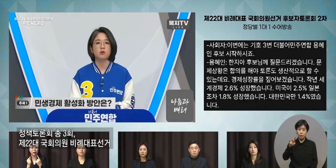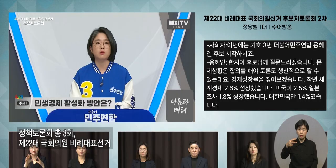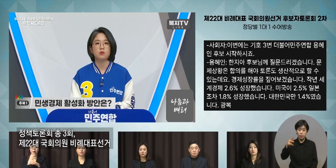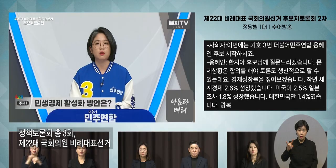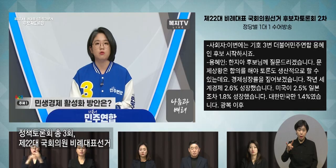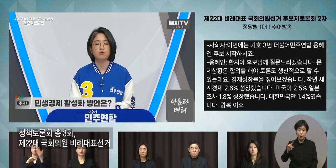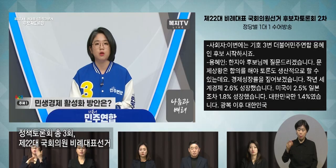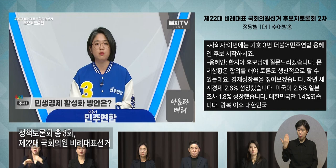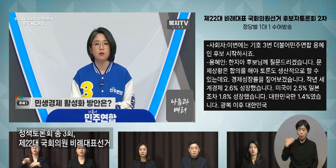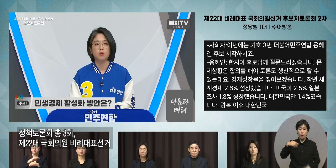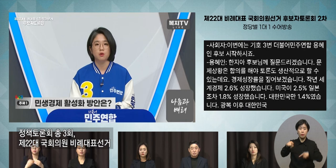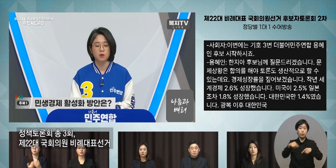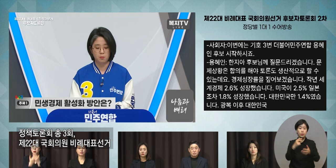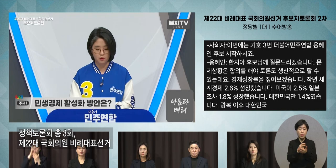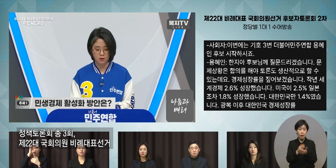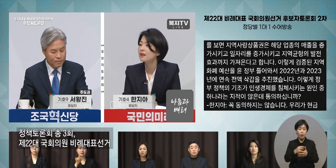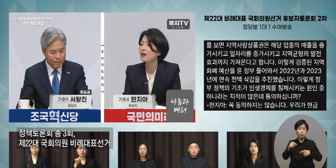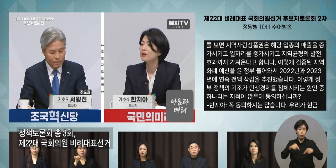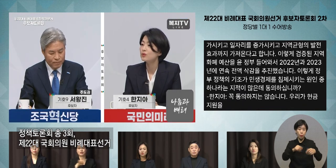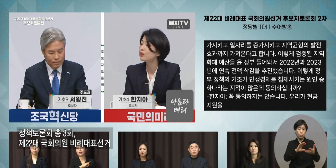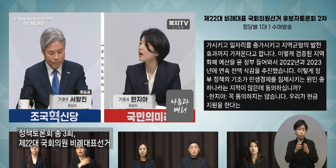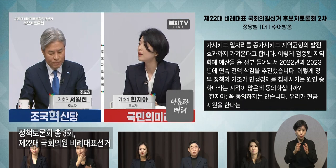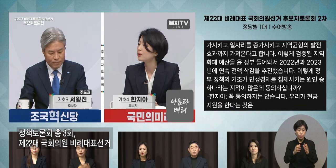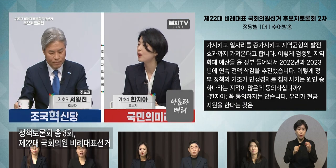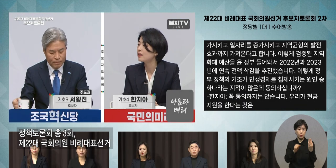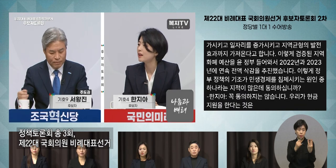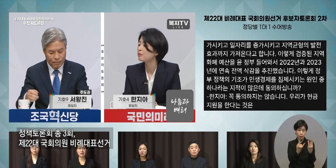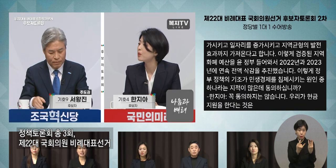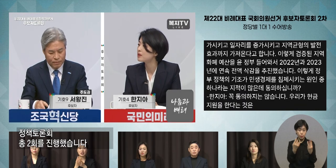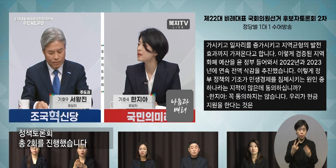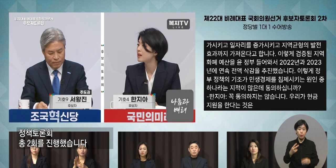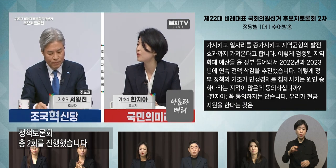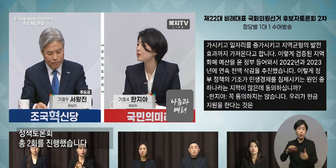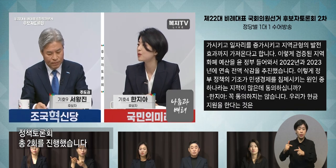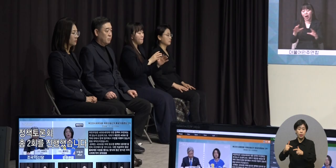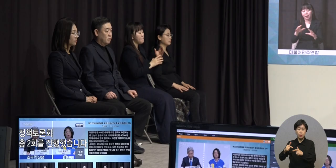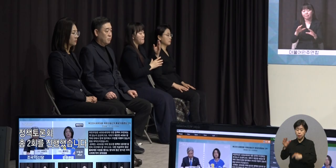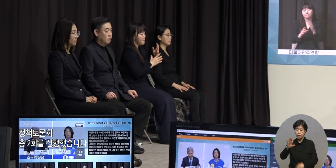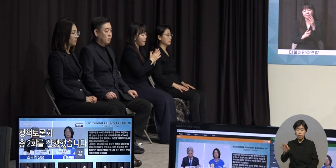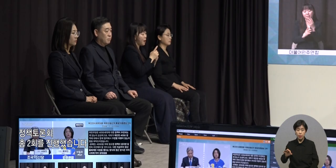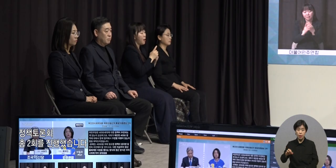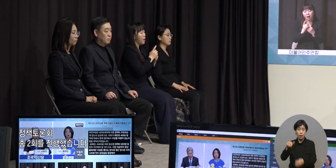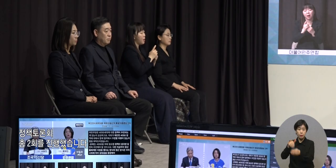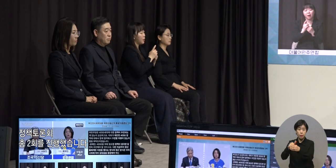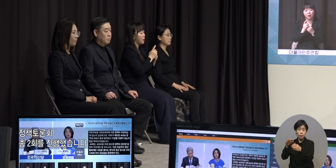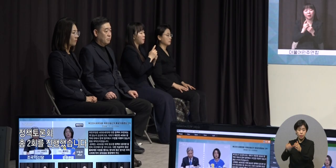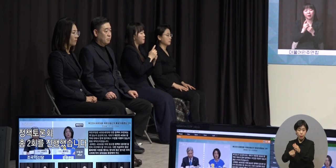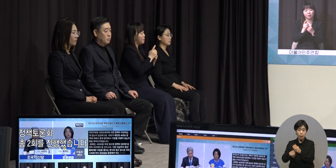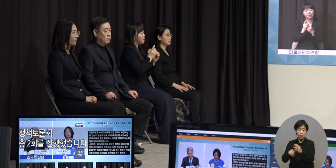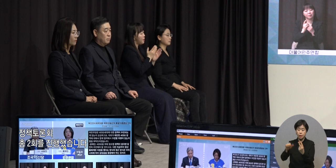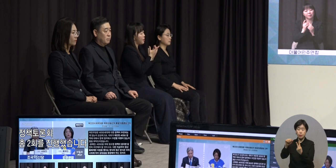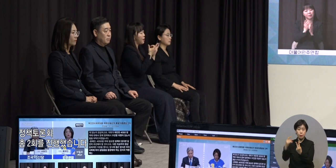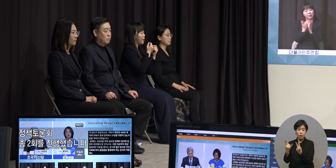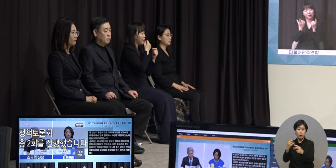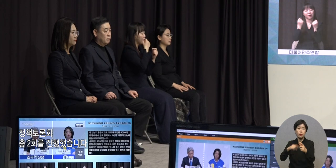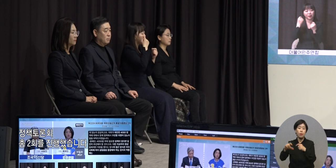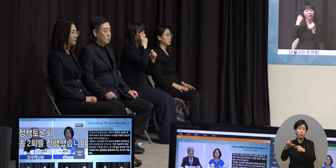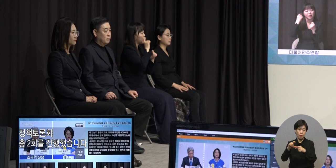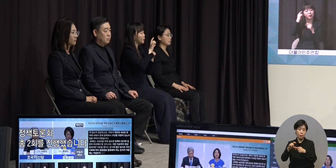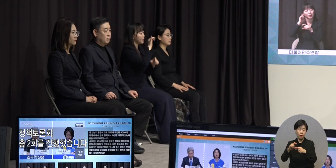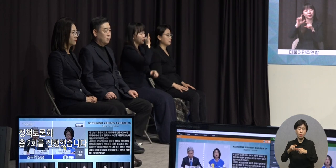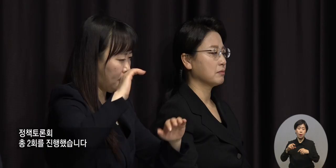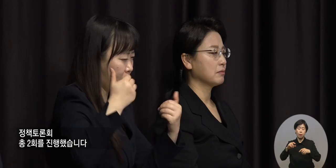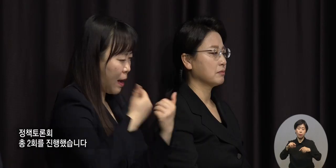정책토론회 총 3회 제 22대 국회의원 비례대표 선거 정책토론회 총 2회를 수어방송 생중계로